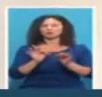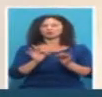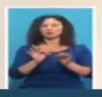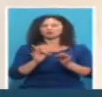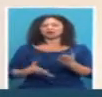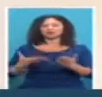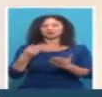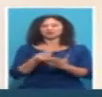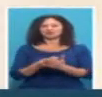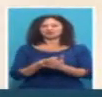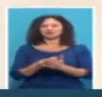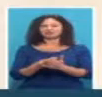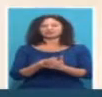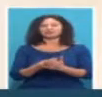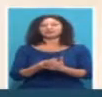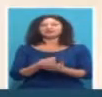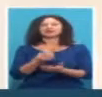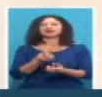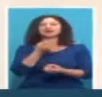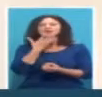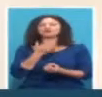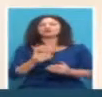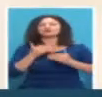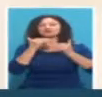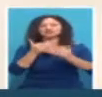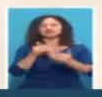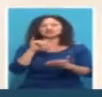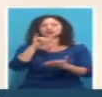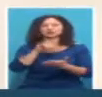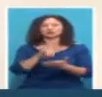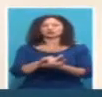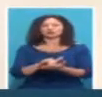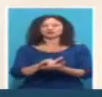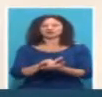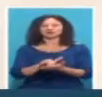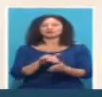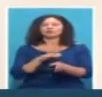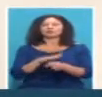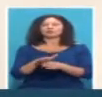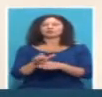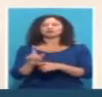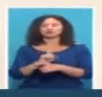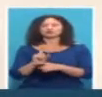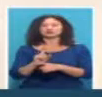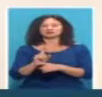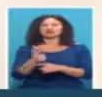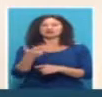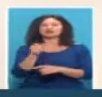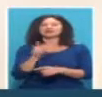Увеличение нормы положительно отразится на повышении темпов установки потребителями в области приборов учета природного